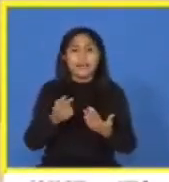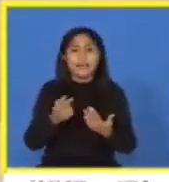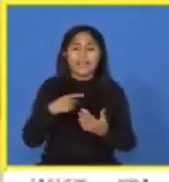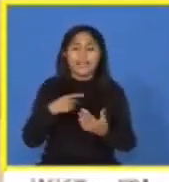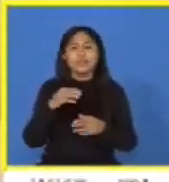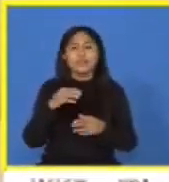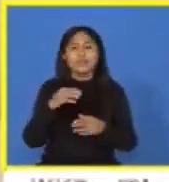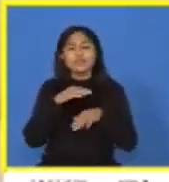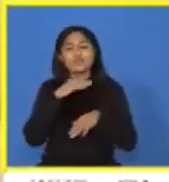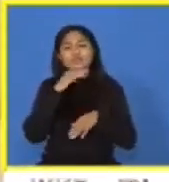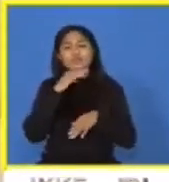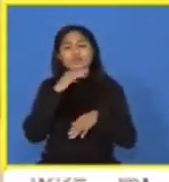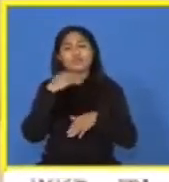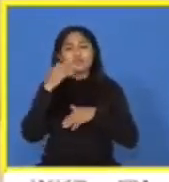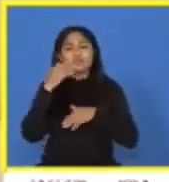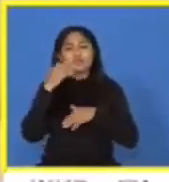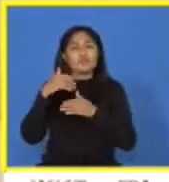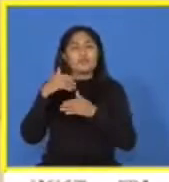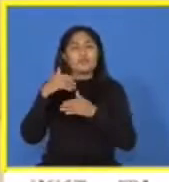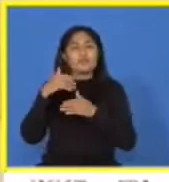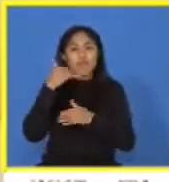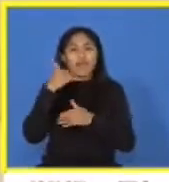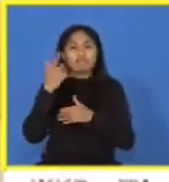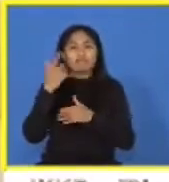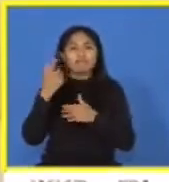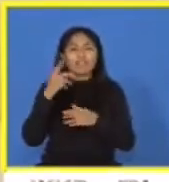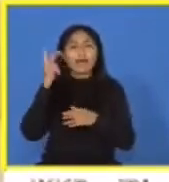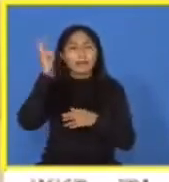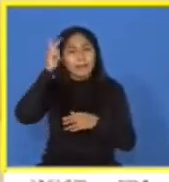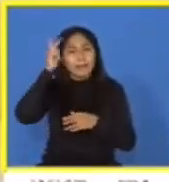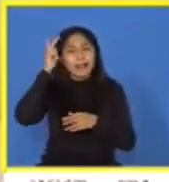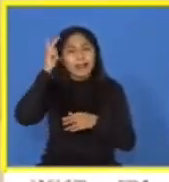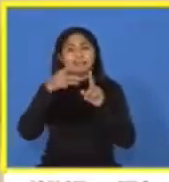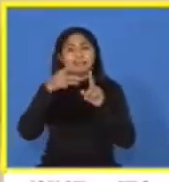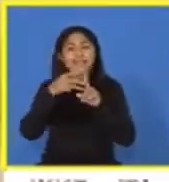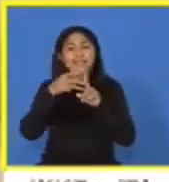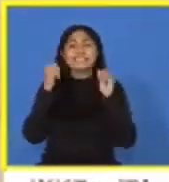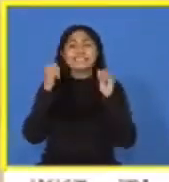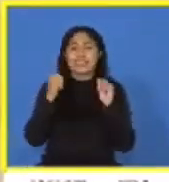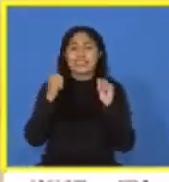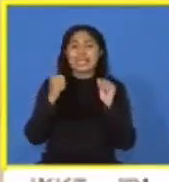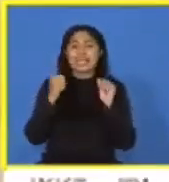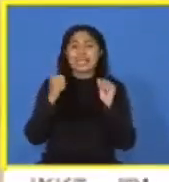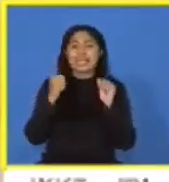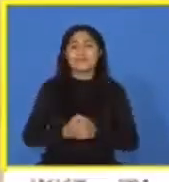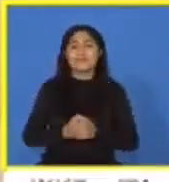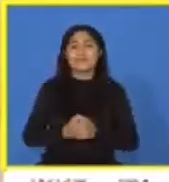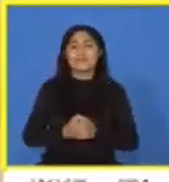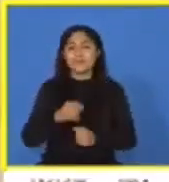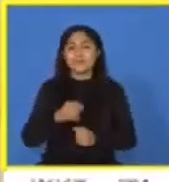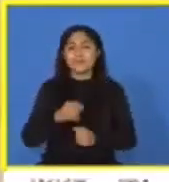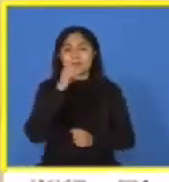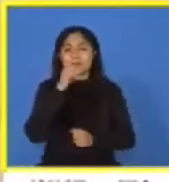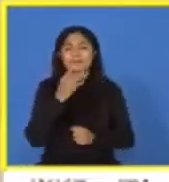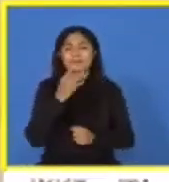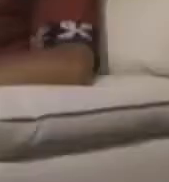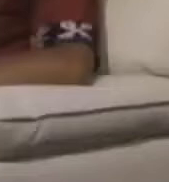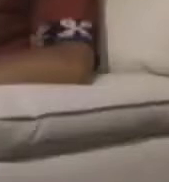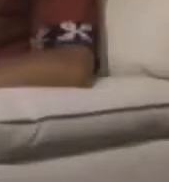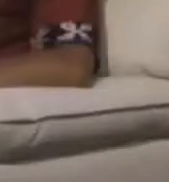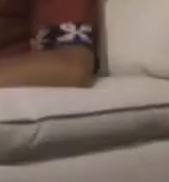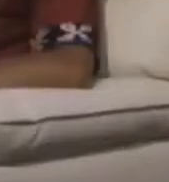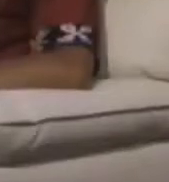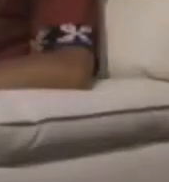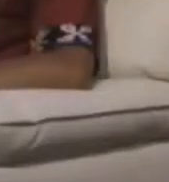Ibu Emma selaku Kepala Bidang Pelayanan Kesehatan, Pak Filmon, kaitan dengan tadi kita